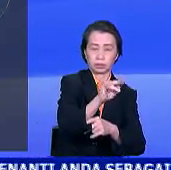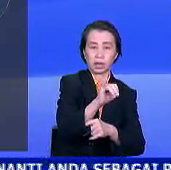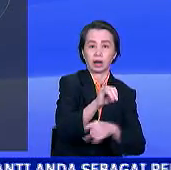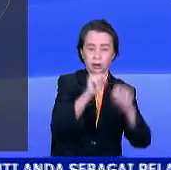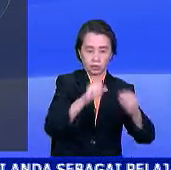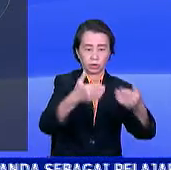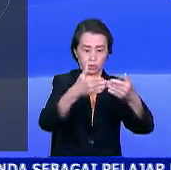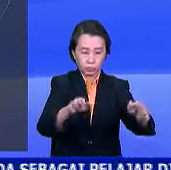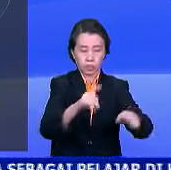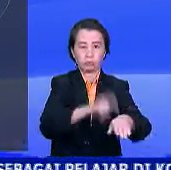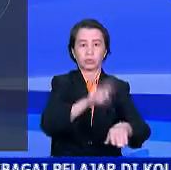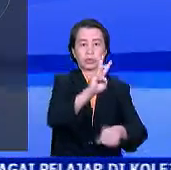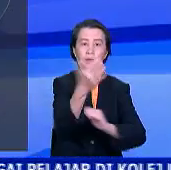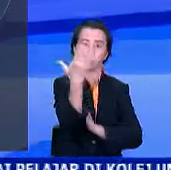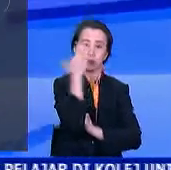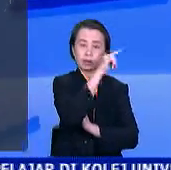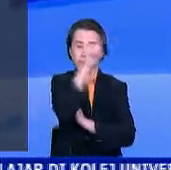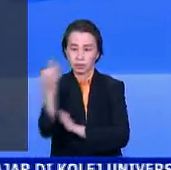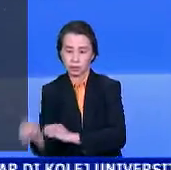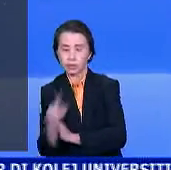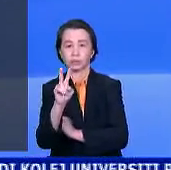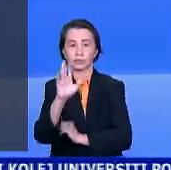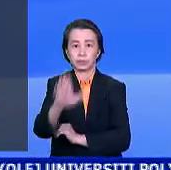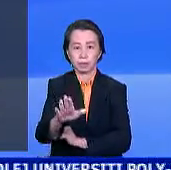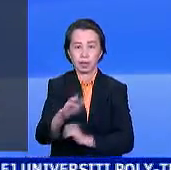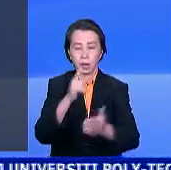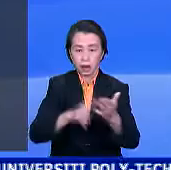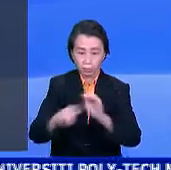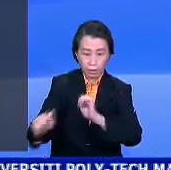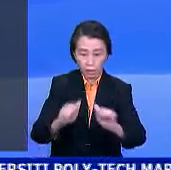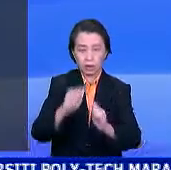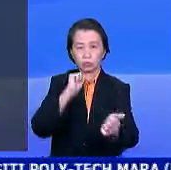dibenarkan beroperasi bermula 6 pagi hingga 2 petang. Sebarang aktiviti